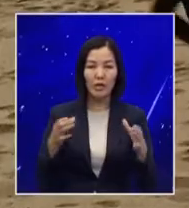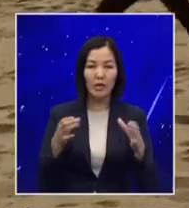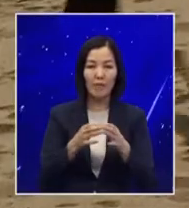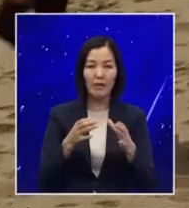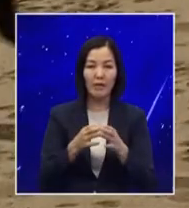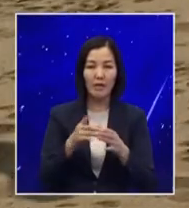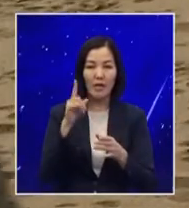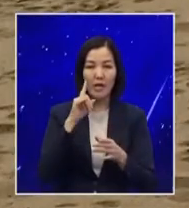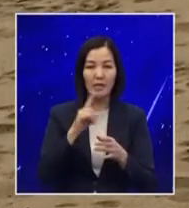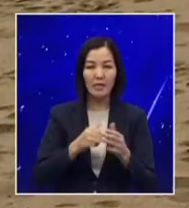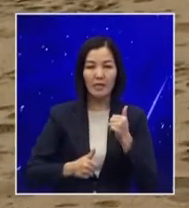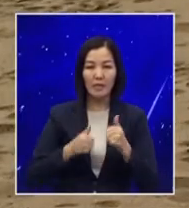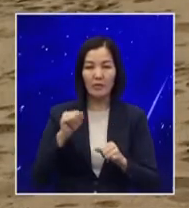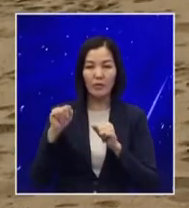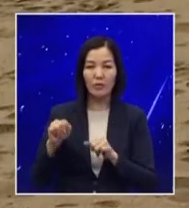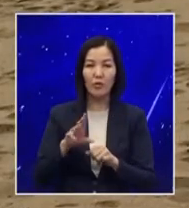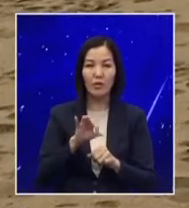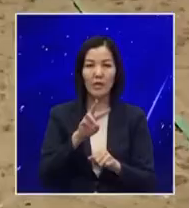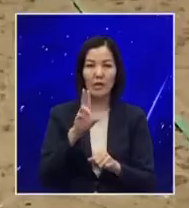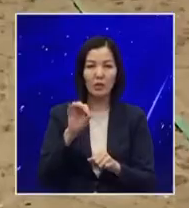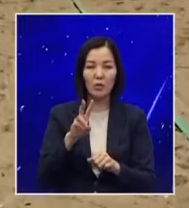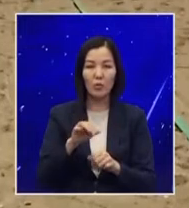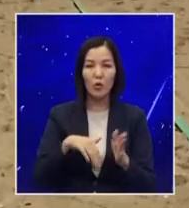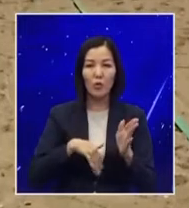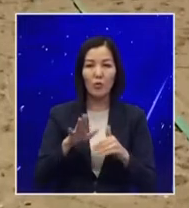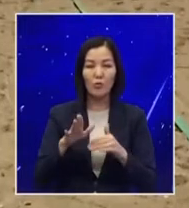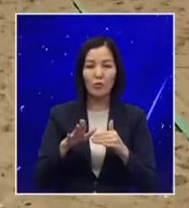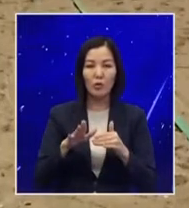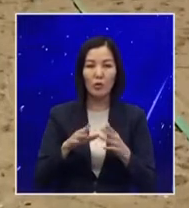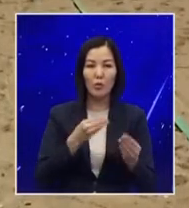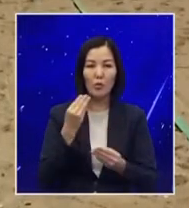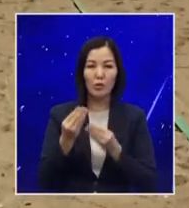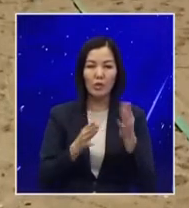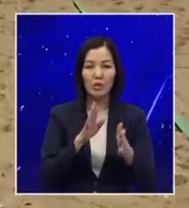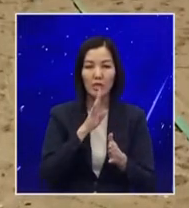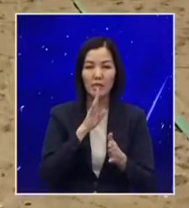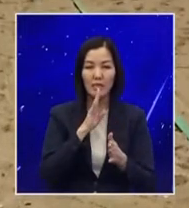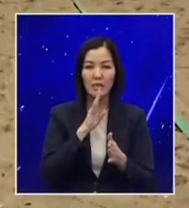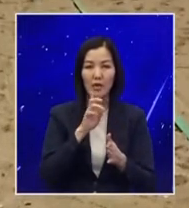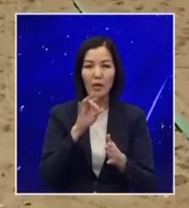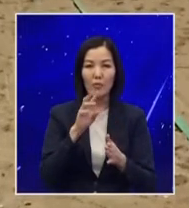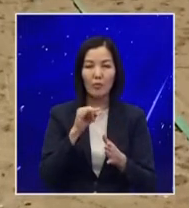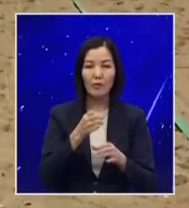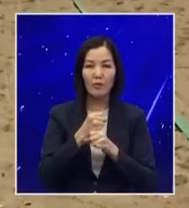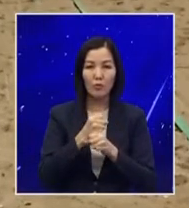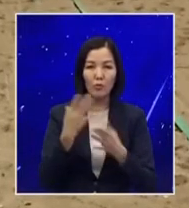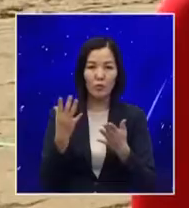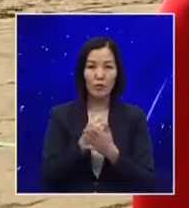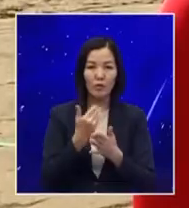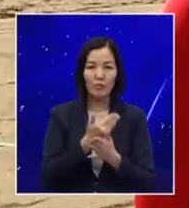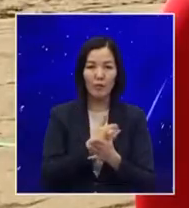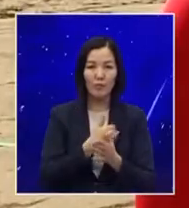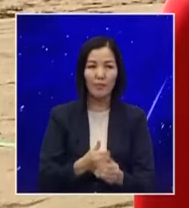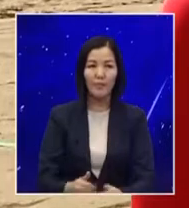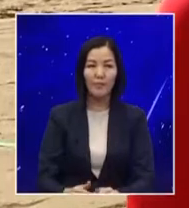сапында ел намысын қорғаған Таңсұлу Қайырбекова үздік өнермен көзге түскен. Ендігі мақсат Буревестник кубогын жеңіп алу.